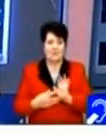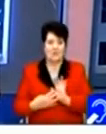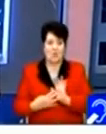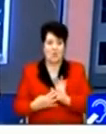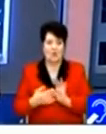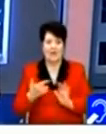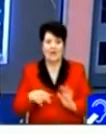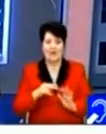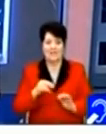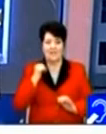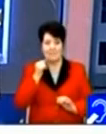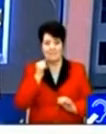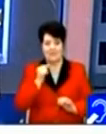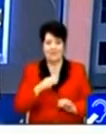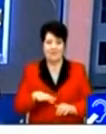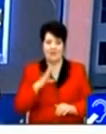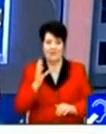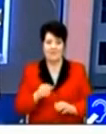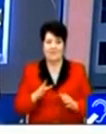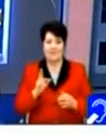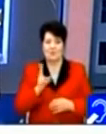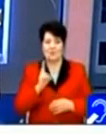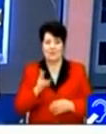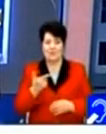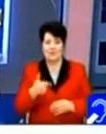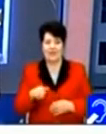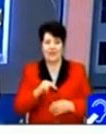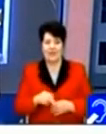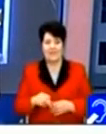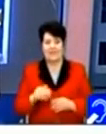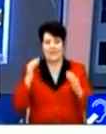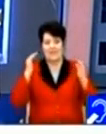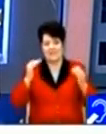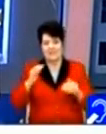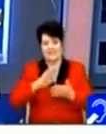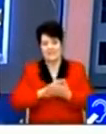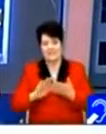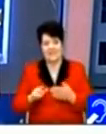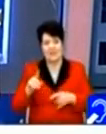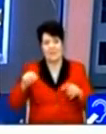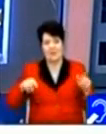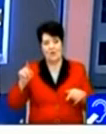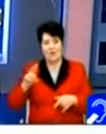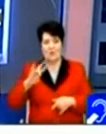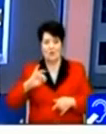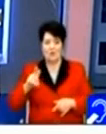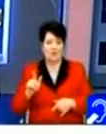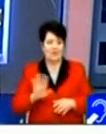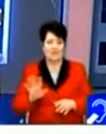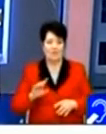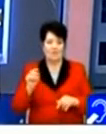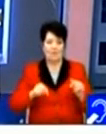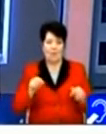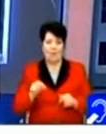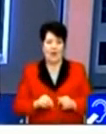9 grade Celsius. Mâine, maxima va urca până la 20 de grade. Cerul va fi mai mult senin, doar pe alocuri vor apărea câțiva nori, dar nu va ploua.